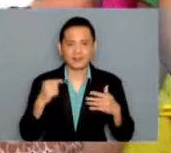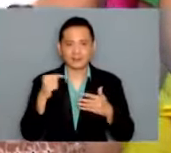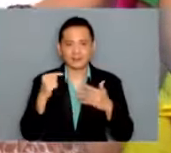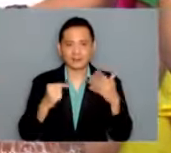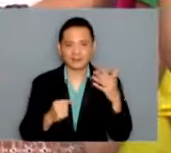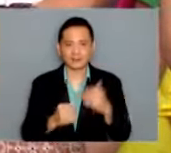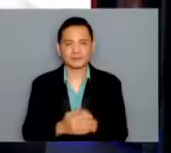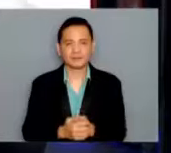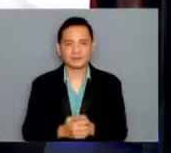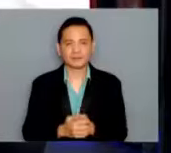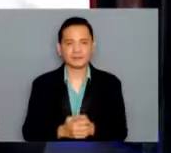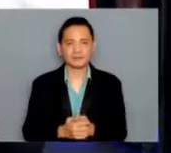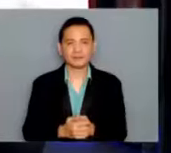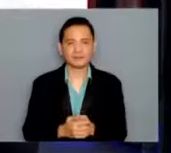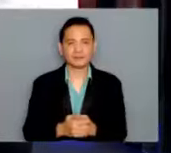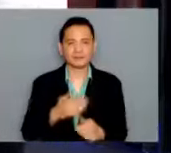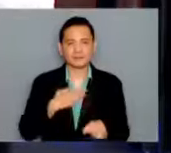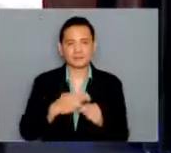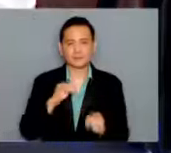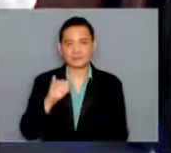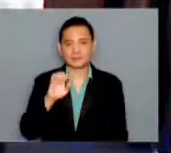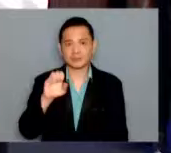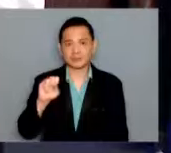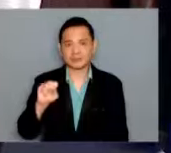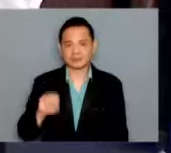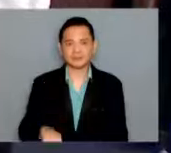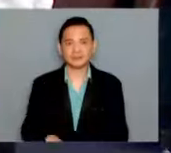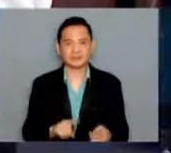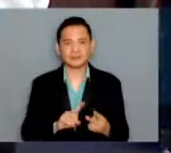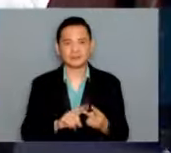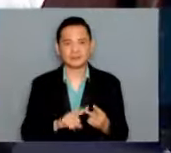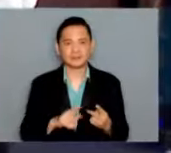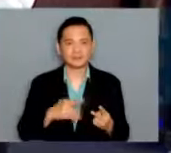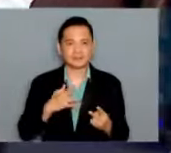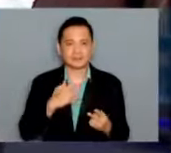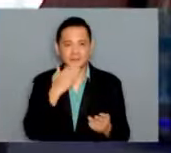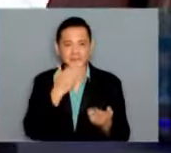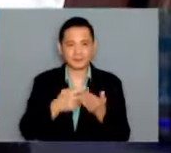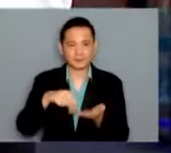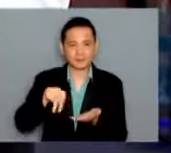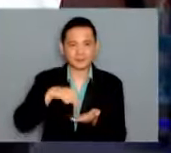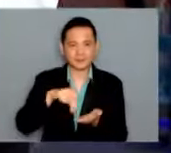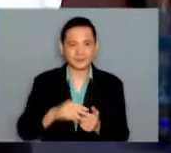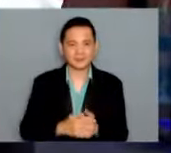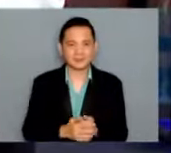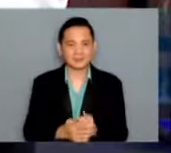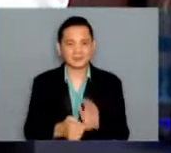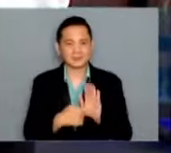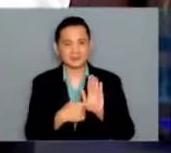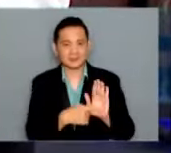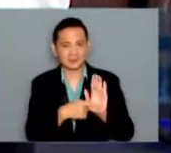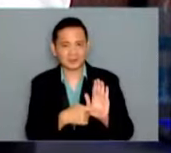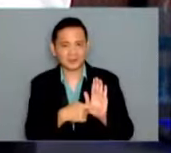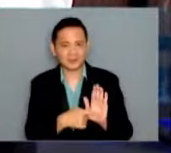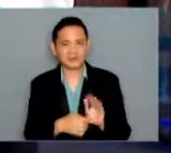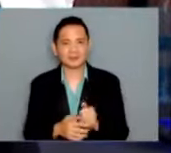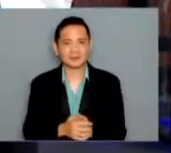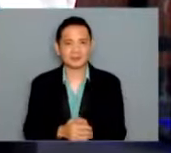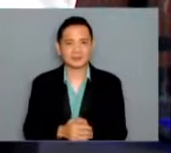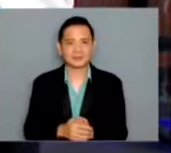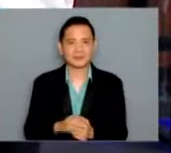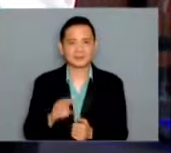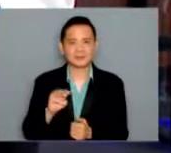si Jess De Los Santos. Feel the good vibes flowing lamang po, mga kapatid. Siyempre, share na rin natin yan sa ating kapwa. Ako po, si Jeff